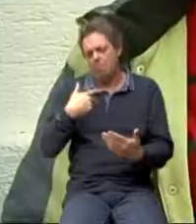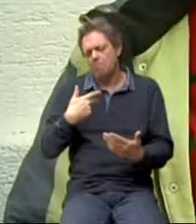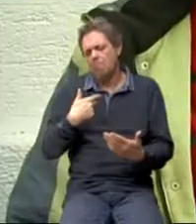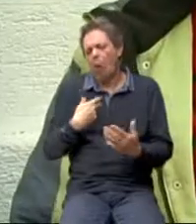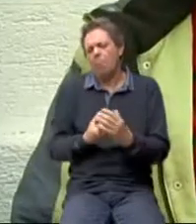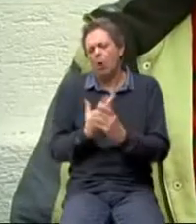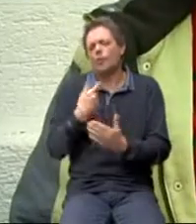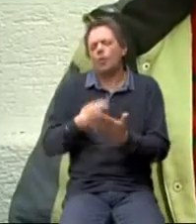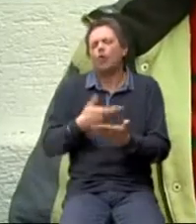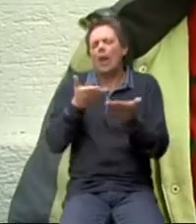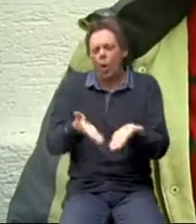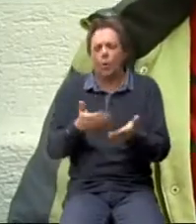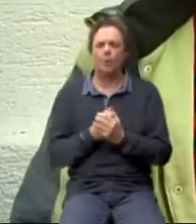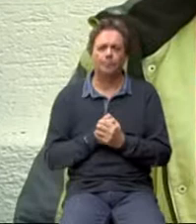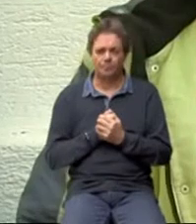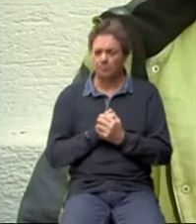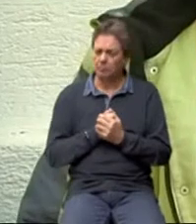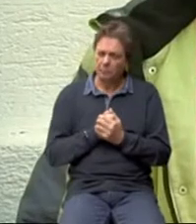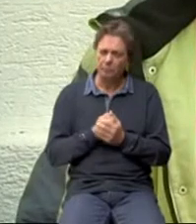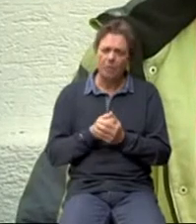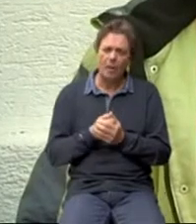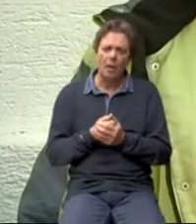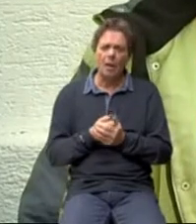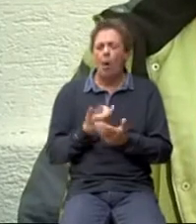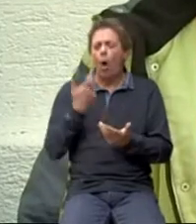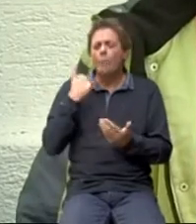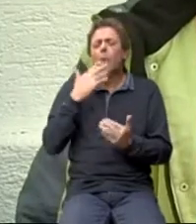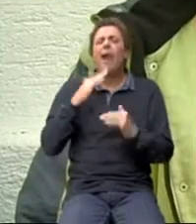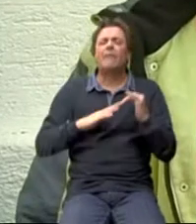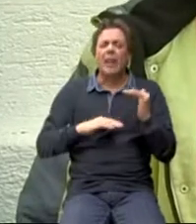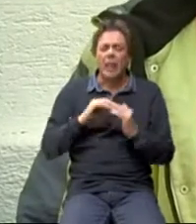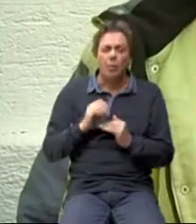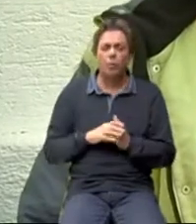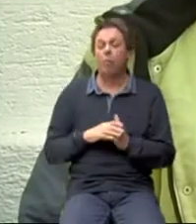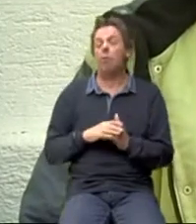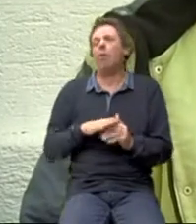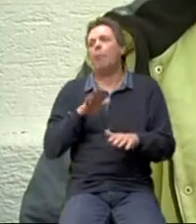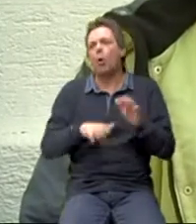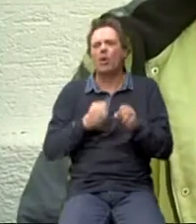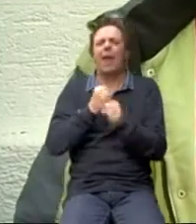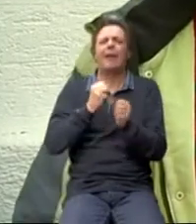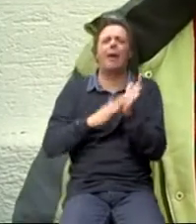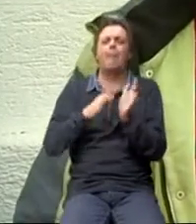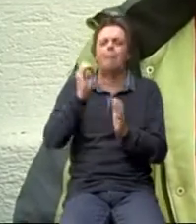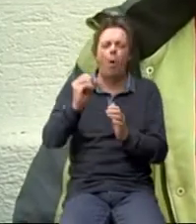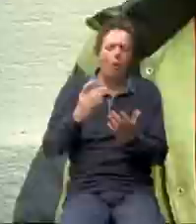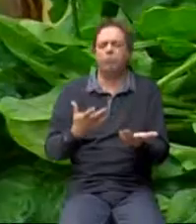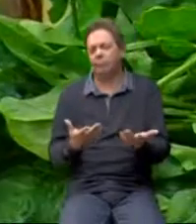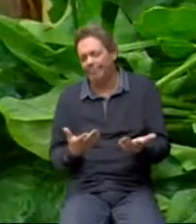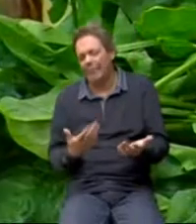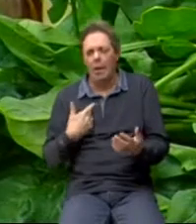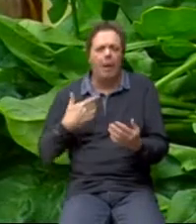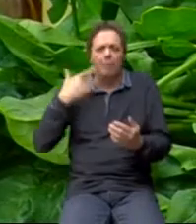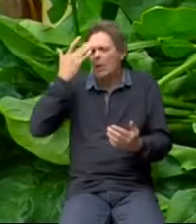Međutim, ono uvezu znači robu sumnjivog kvaliteta, znači možda i GMO, ja ne kažem jer sve, i